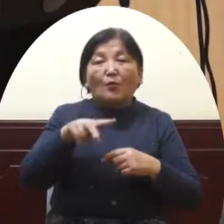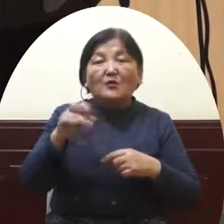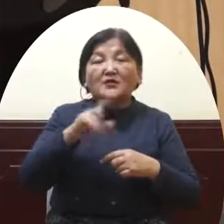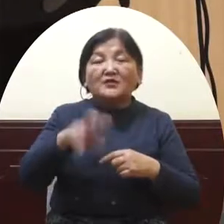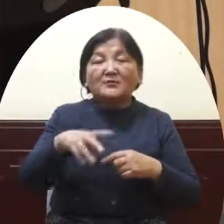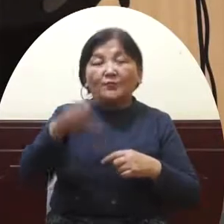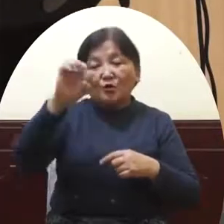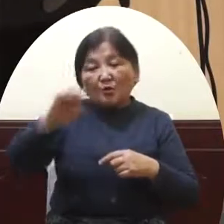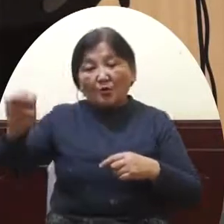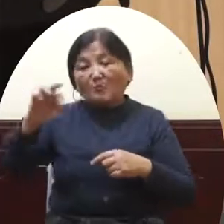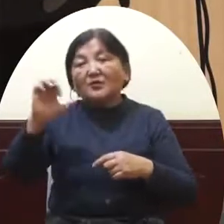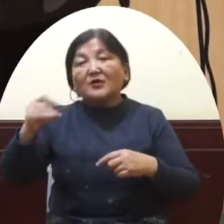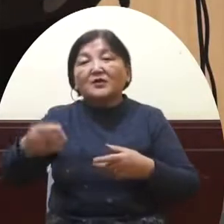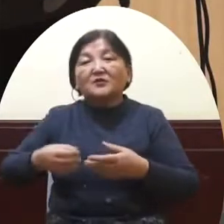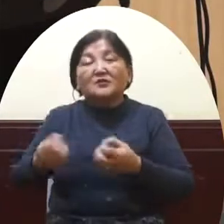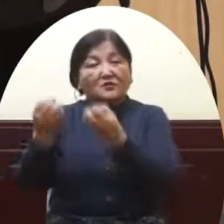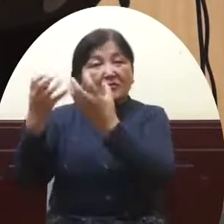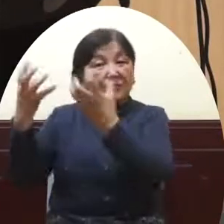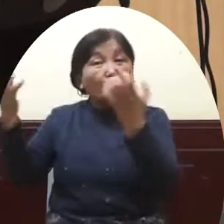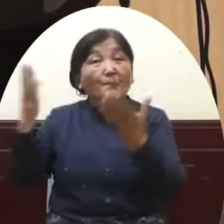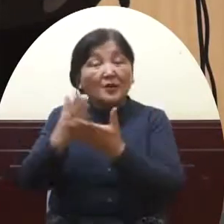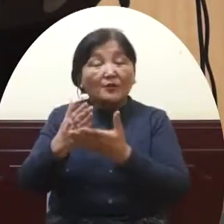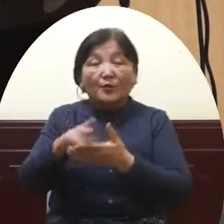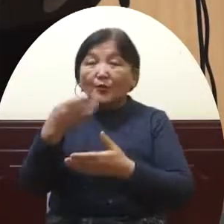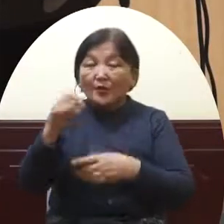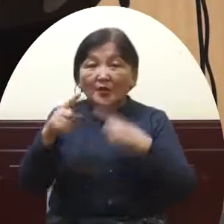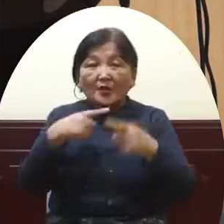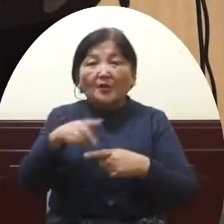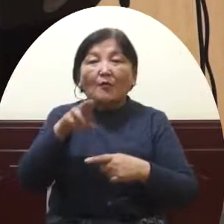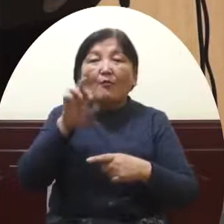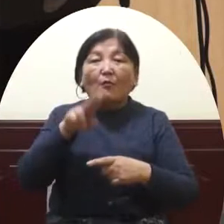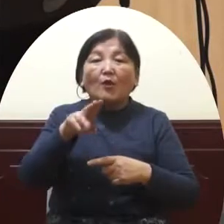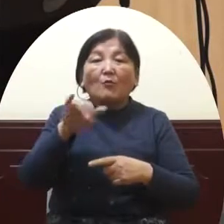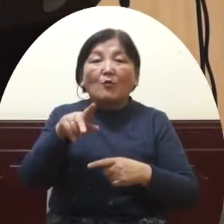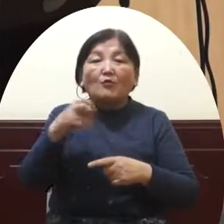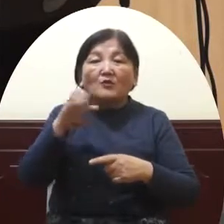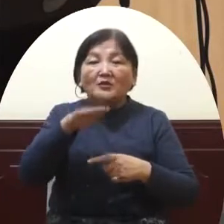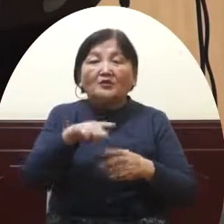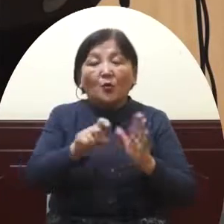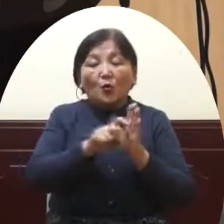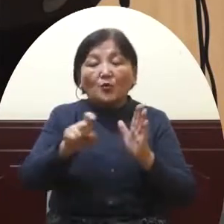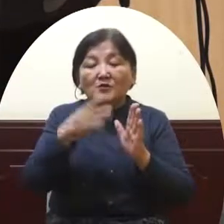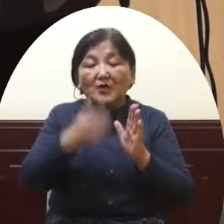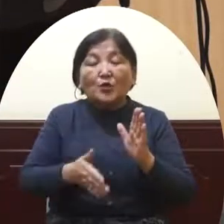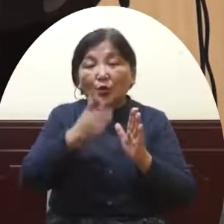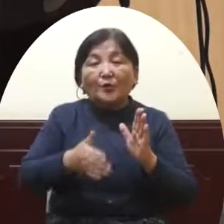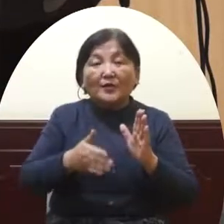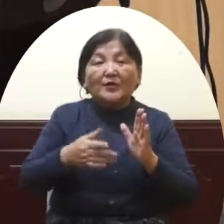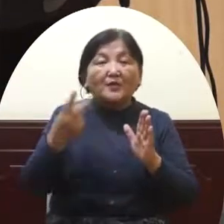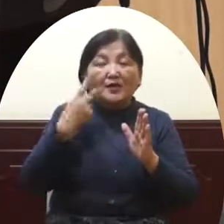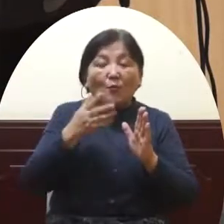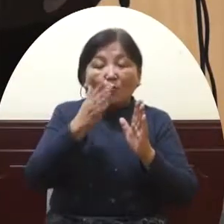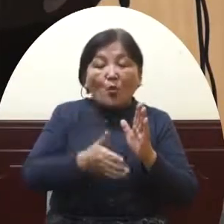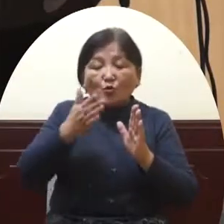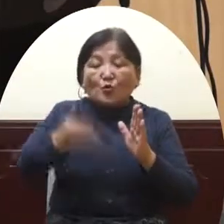Тэгээд судлаачдын дүгнэлтээр бол юу гэж байна вэ гэхээр ерөөсөө энэ популистууд чинь богино хугацааны асуудлыг дандаа